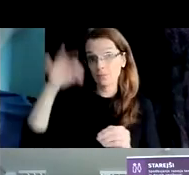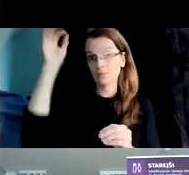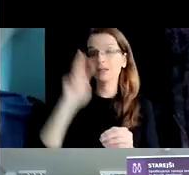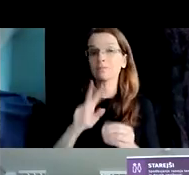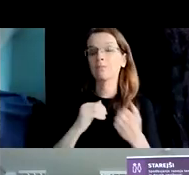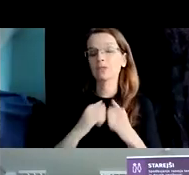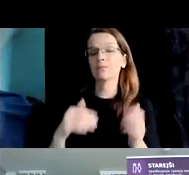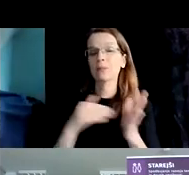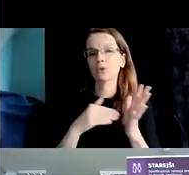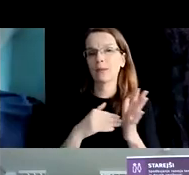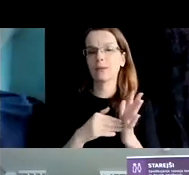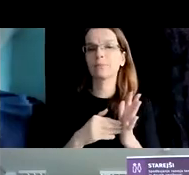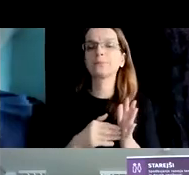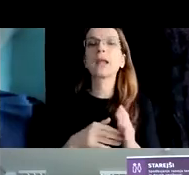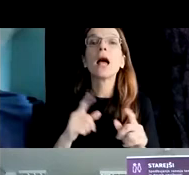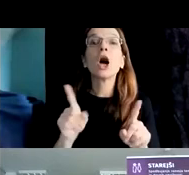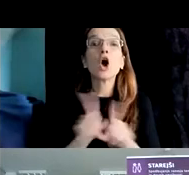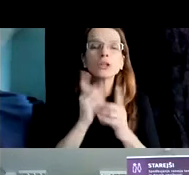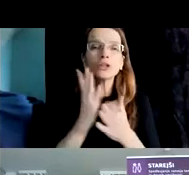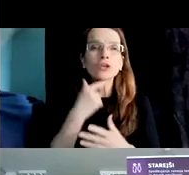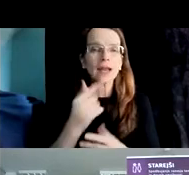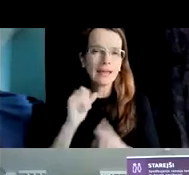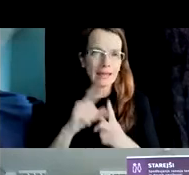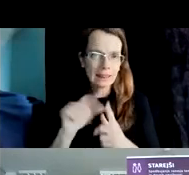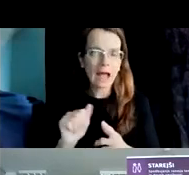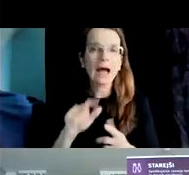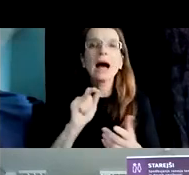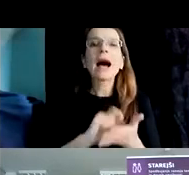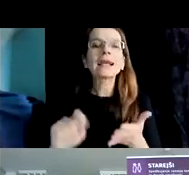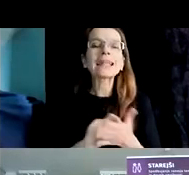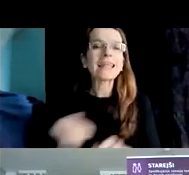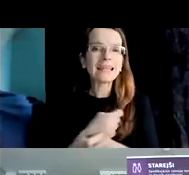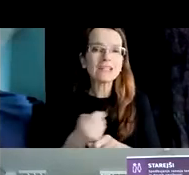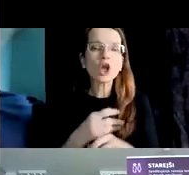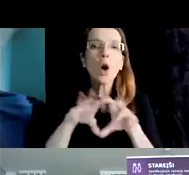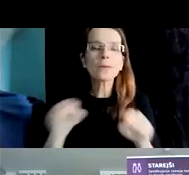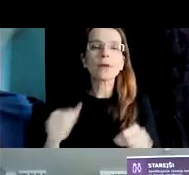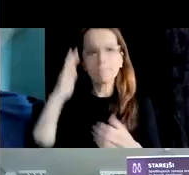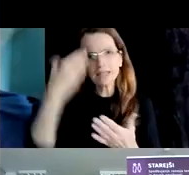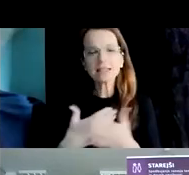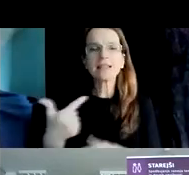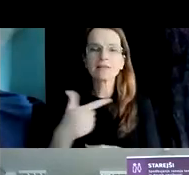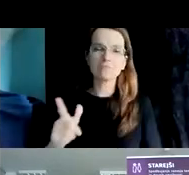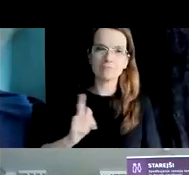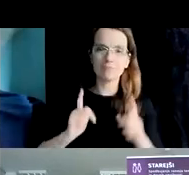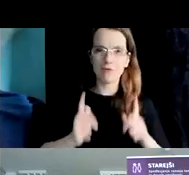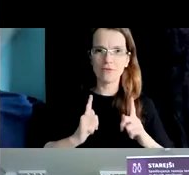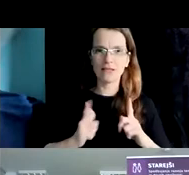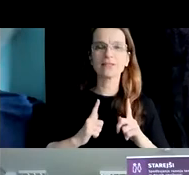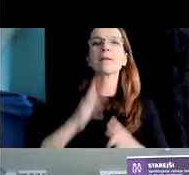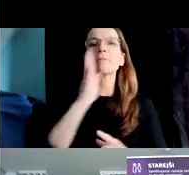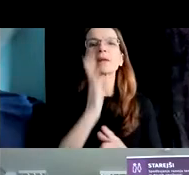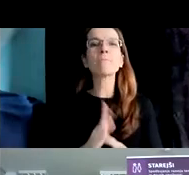potrebami. Kot je že omenila Ida, sta recenzijo monografije opravila priznana profesorja Univerze na